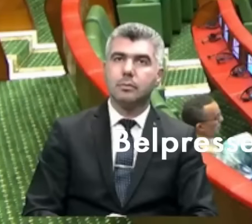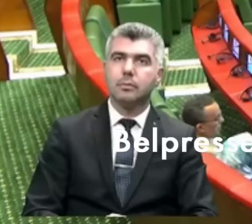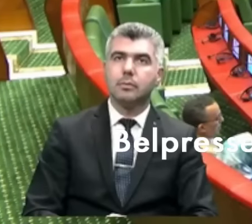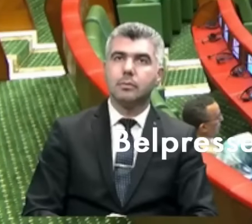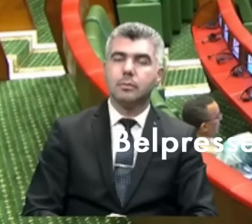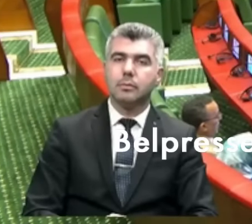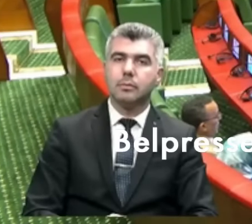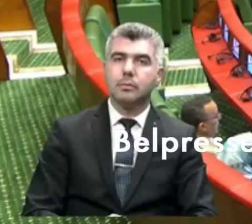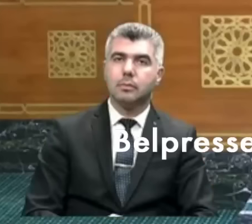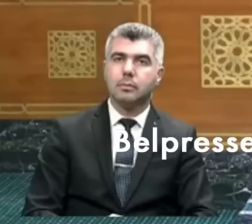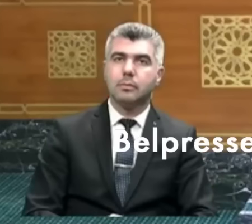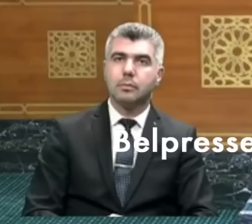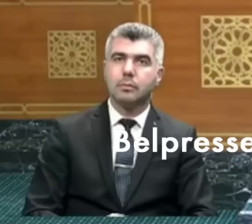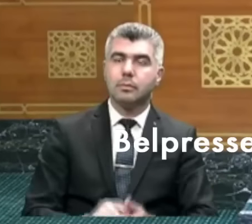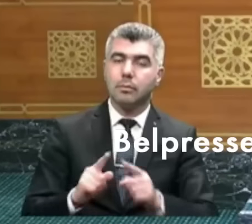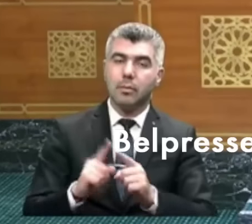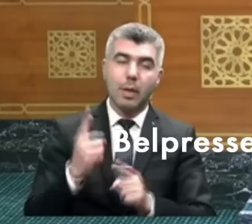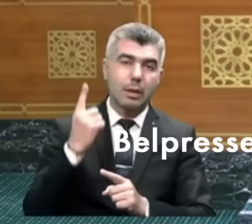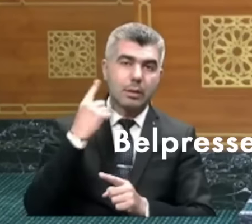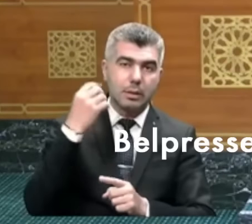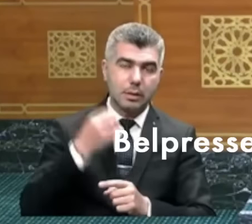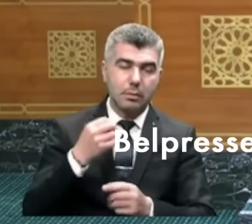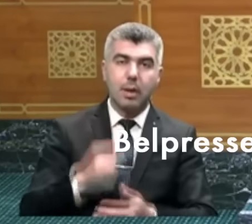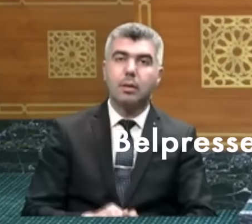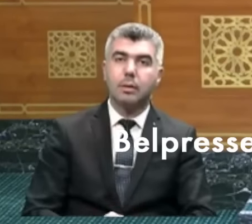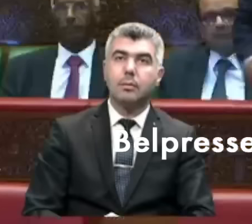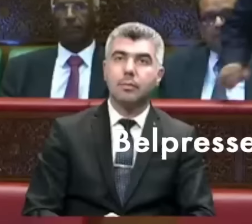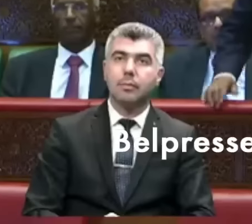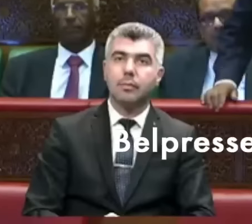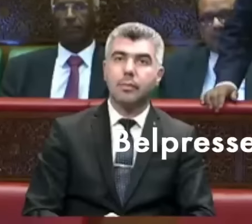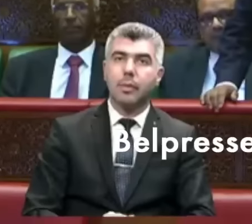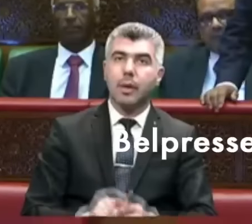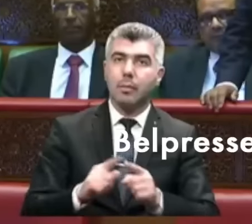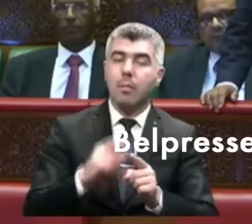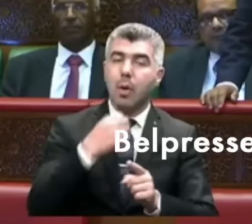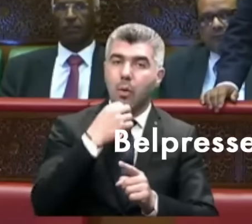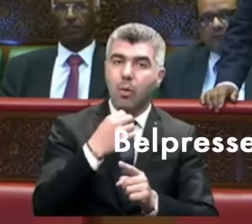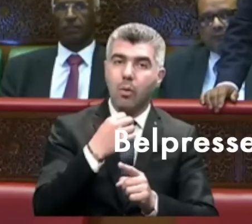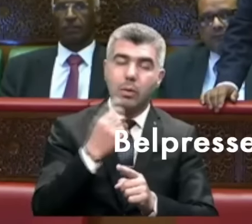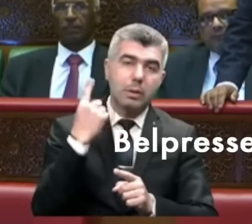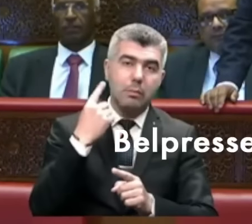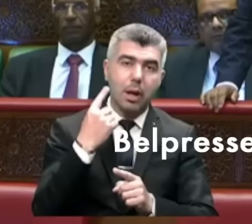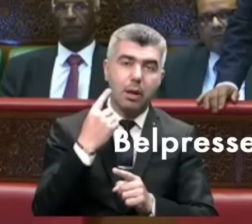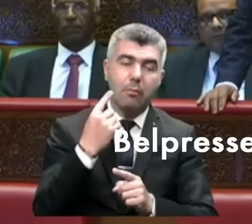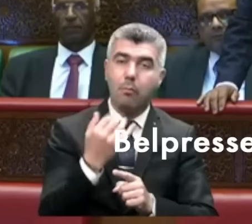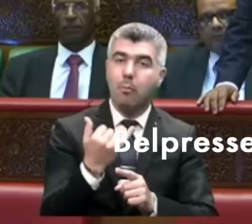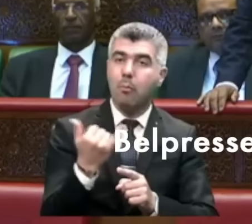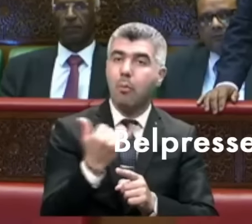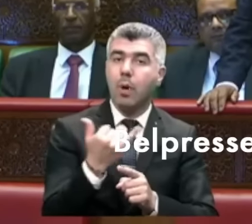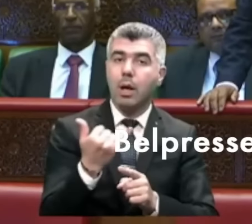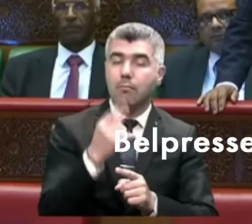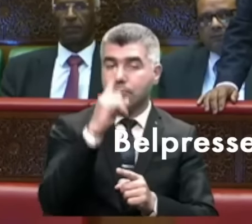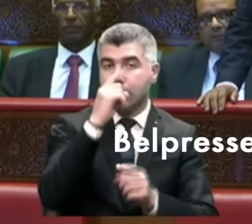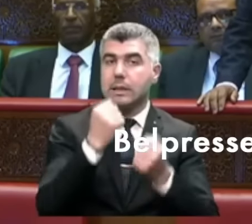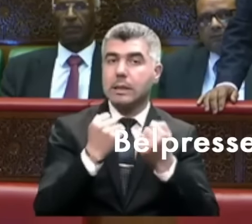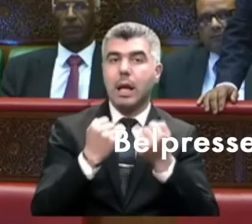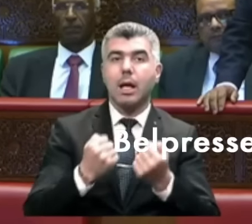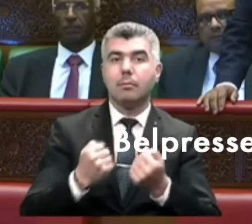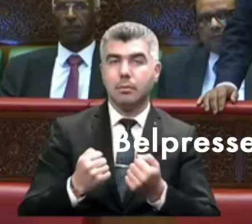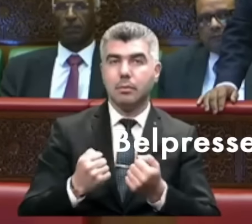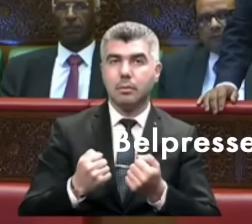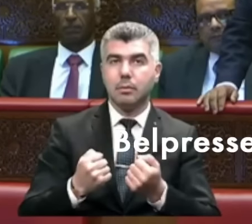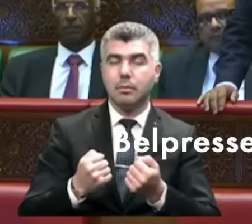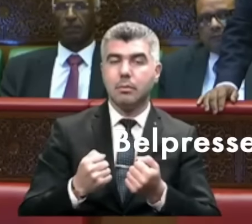تفضلوا استمعنا الى اتهامات خطيره هذا لا يستقيم